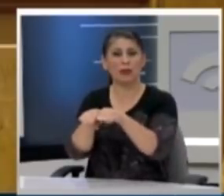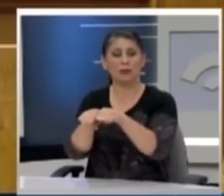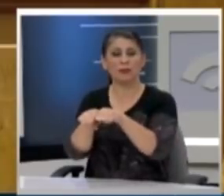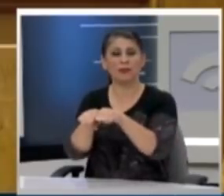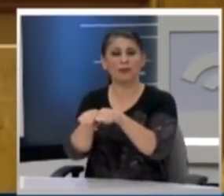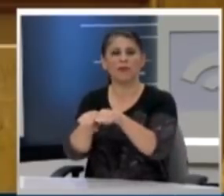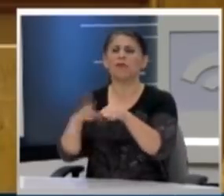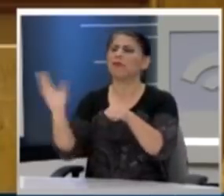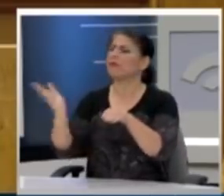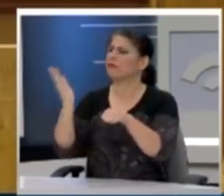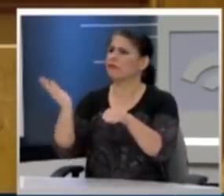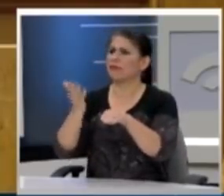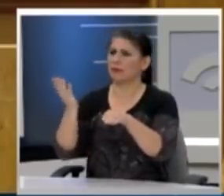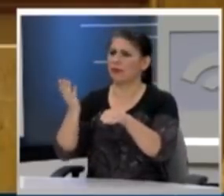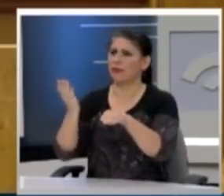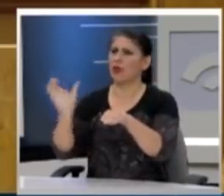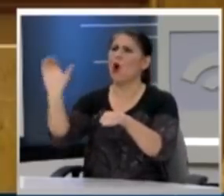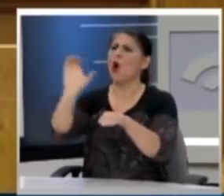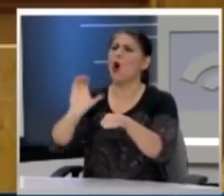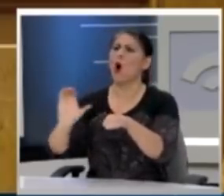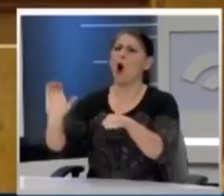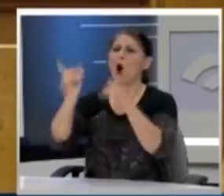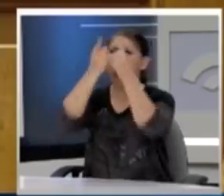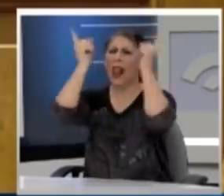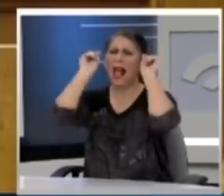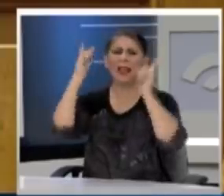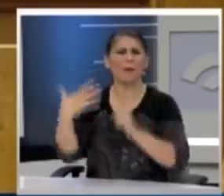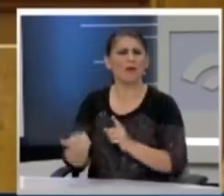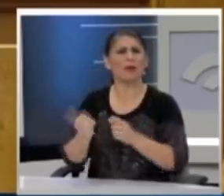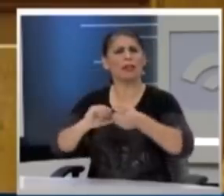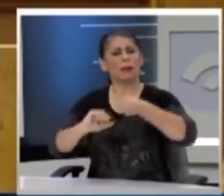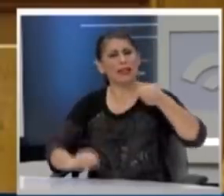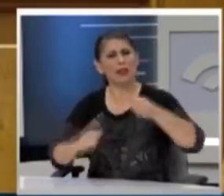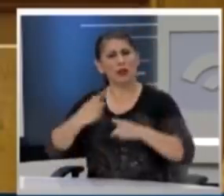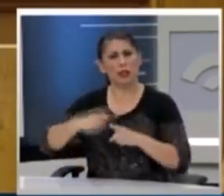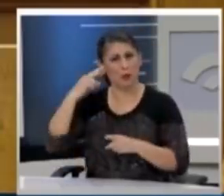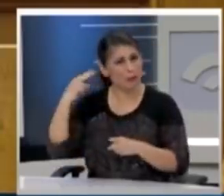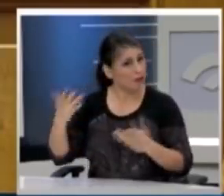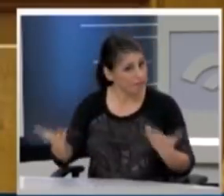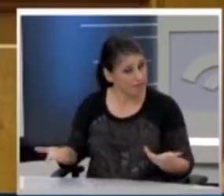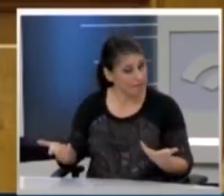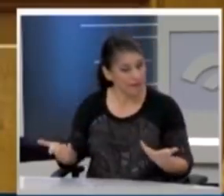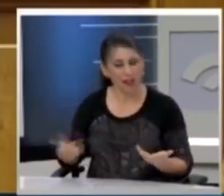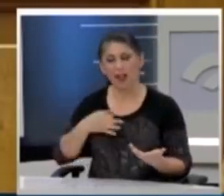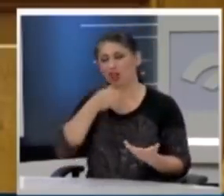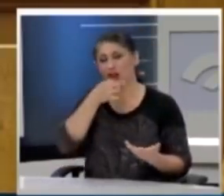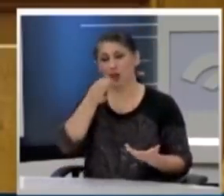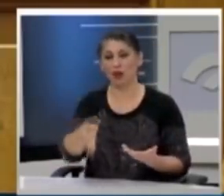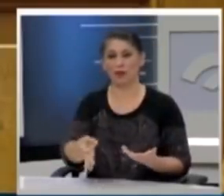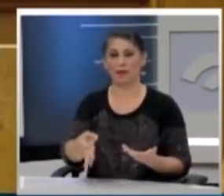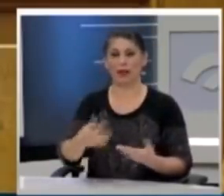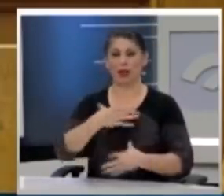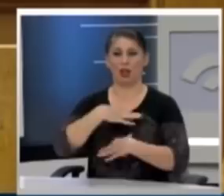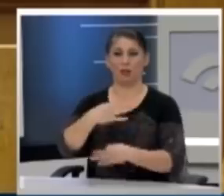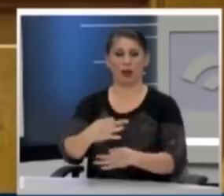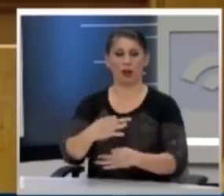των πάσης φύσεως κολλεγίων μετα πτυχία των ελληνικών πανεπιστημίων το είπε και